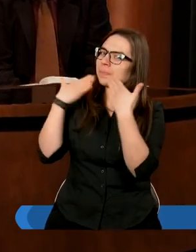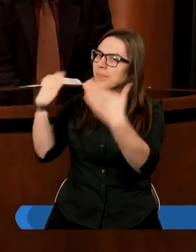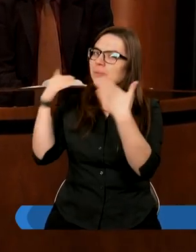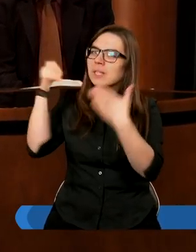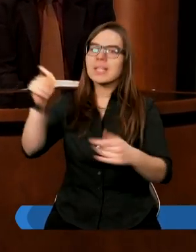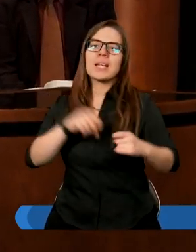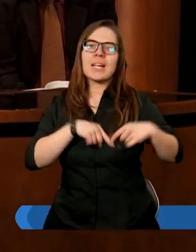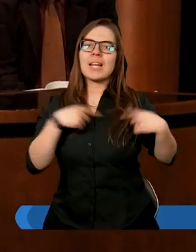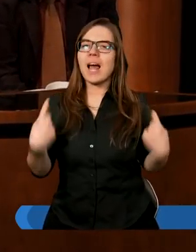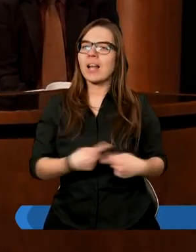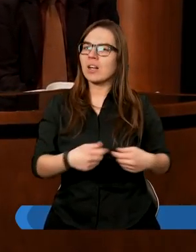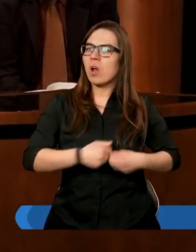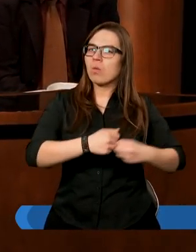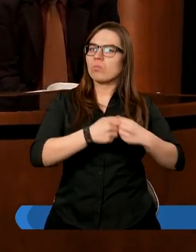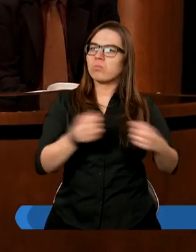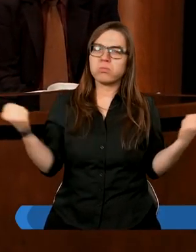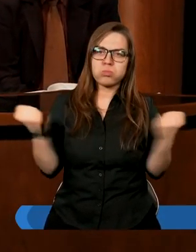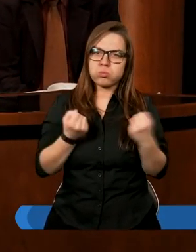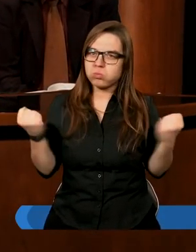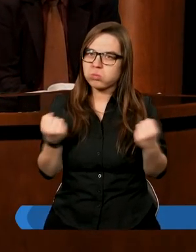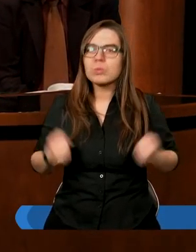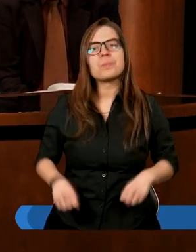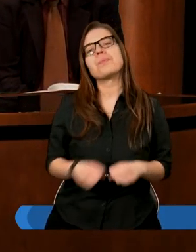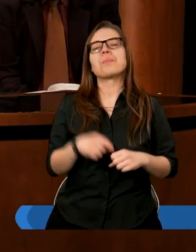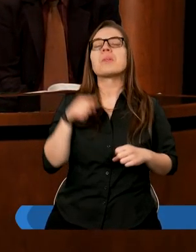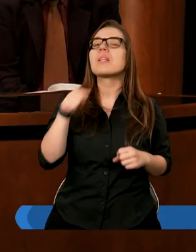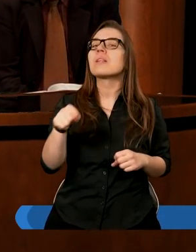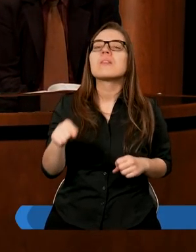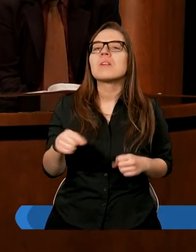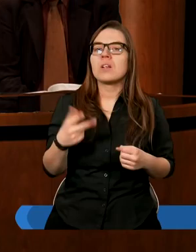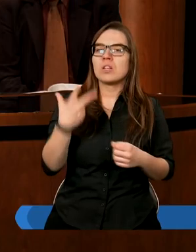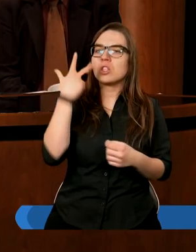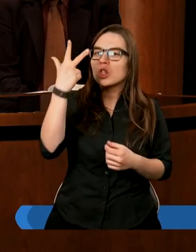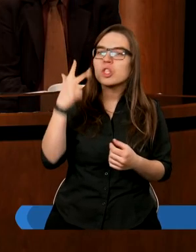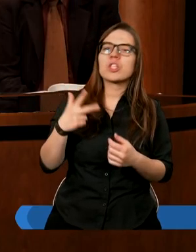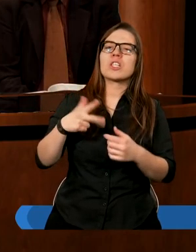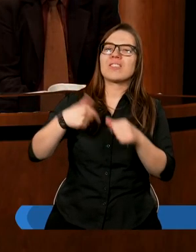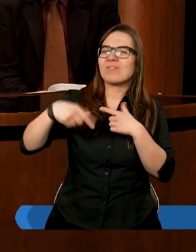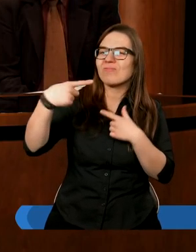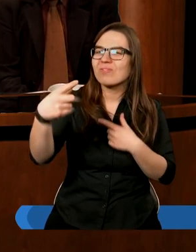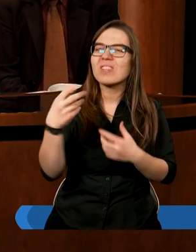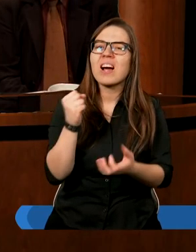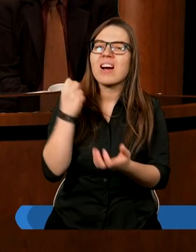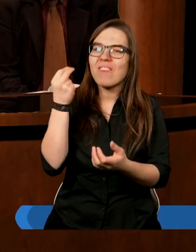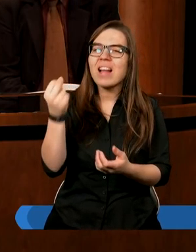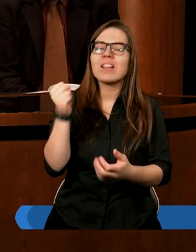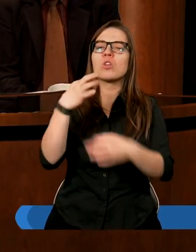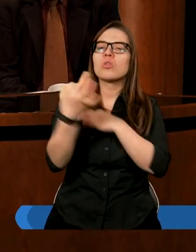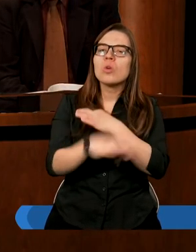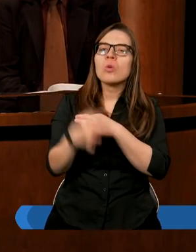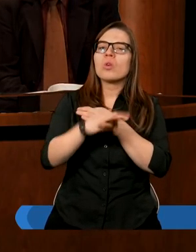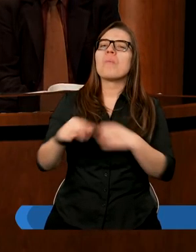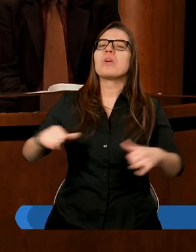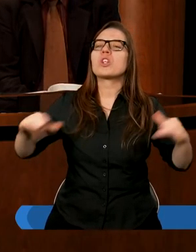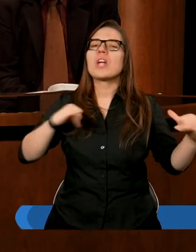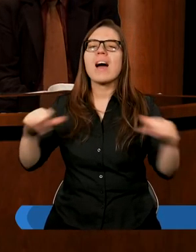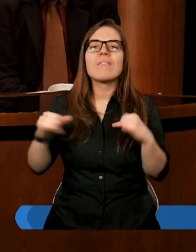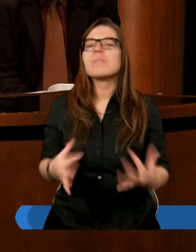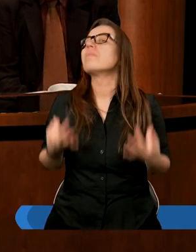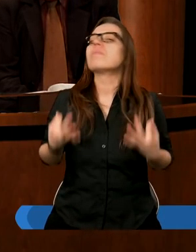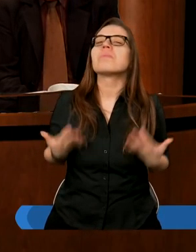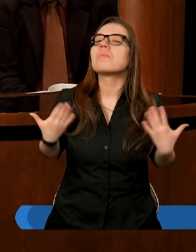Tobie z całego serca za to trzy miesięczne studium na temat szafarstwa. Dzisiaj